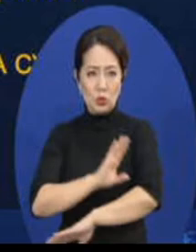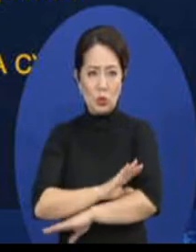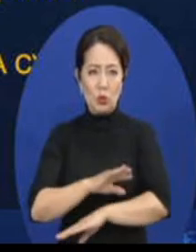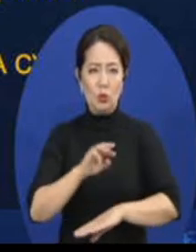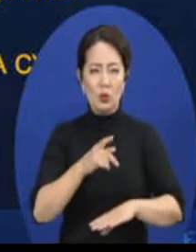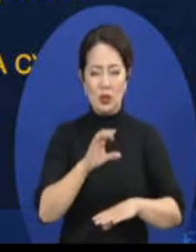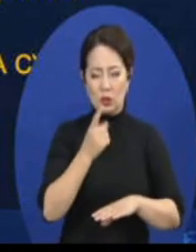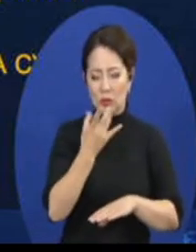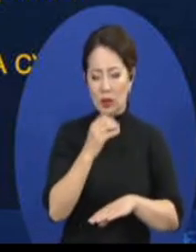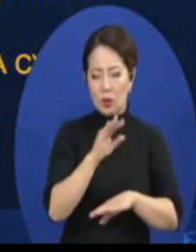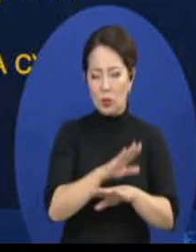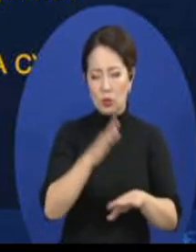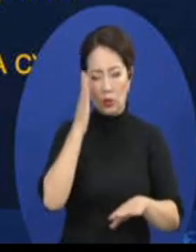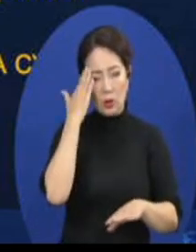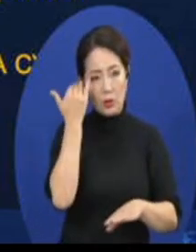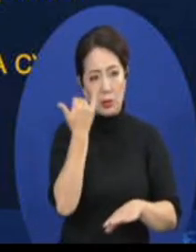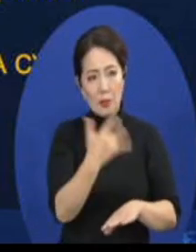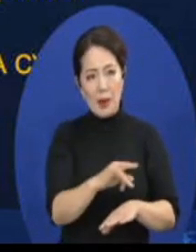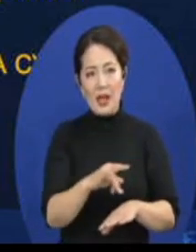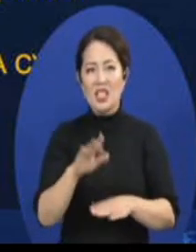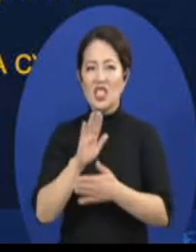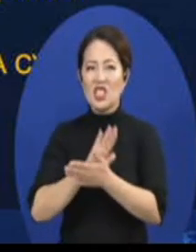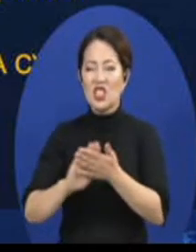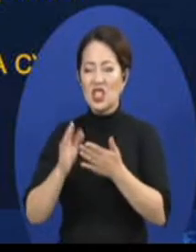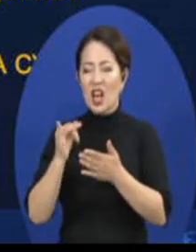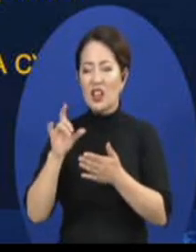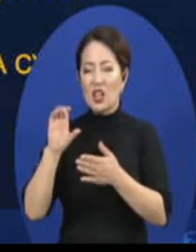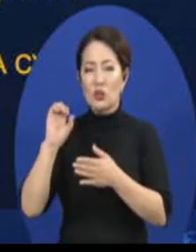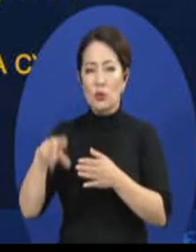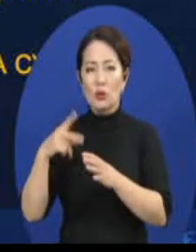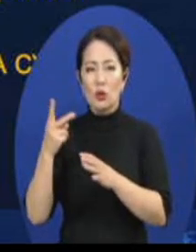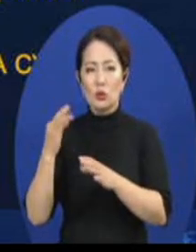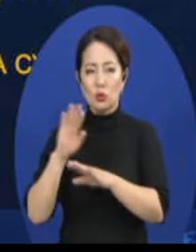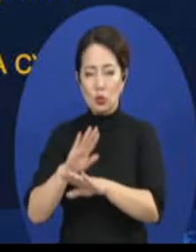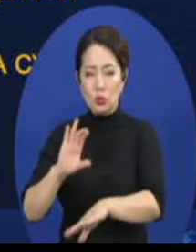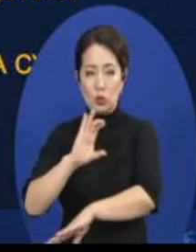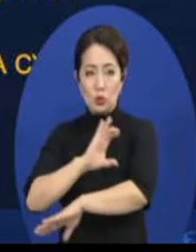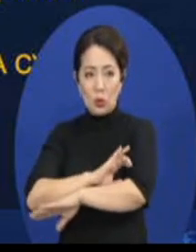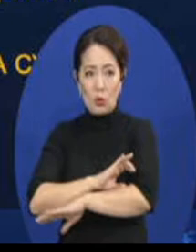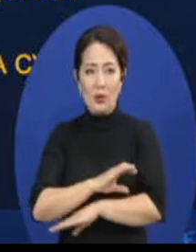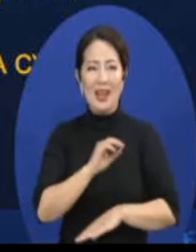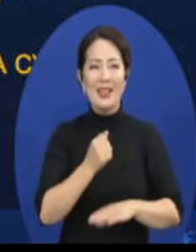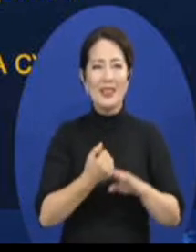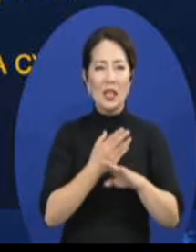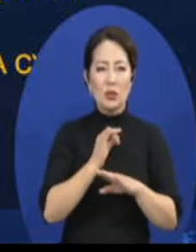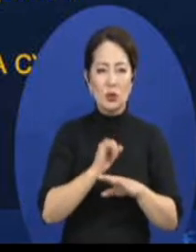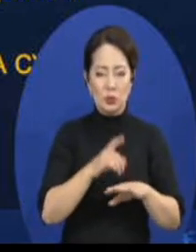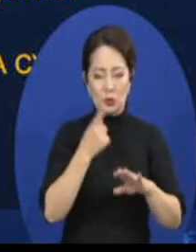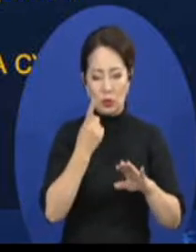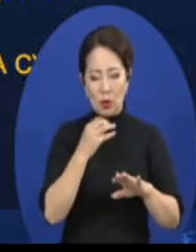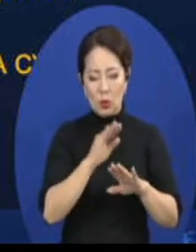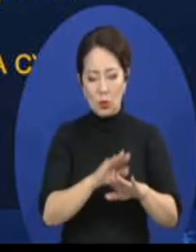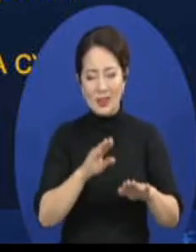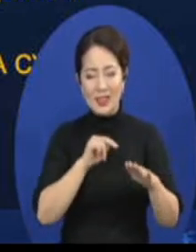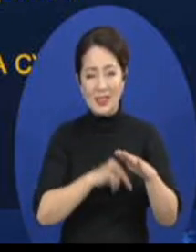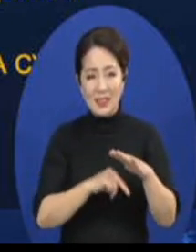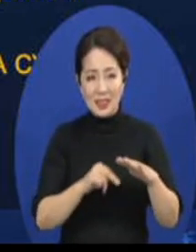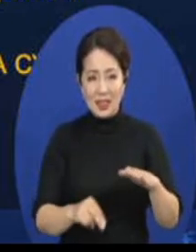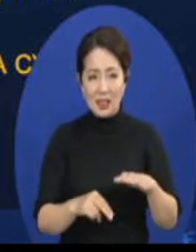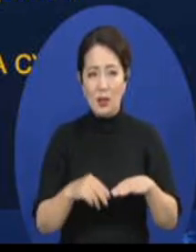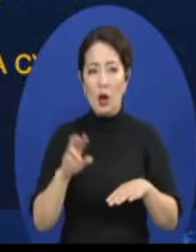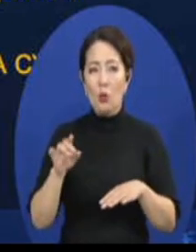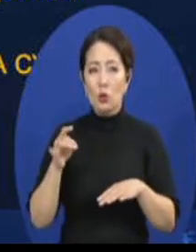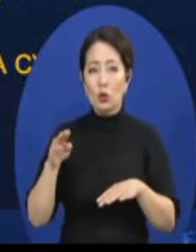сургууль, Түнэс суманд 150 хүүхдийн дотор байр, Шинэ Идэр суманд 240 хүүхдийн сургууль, Тариалан суманд 150 хүүхдийн